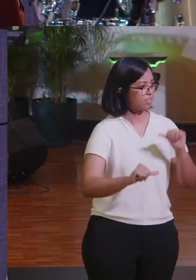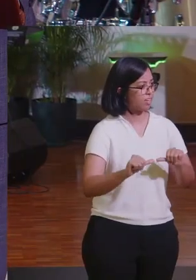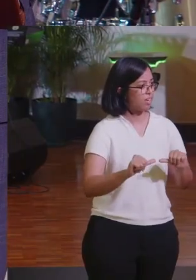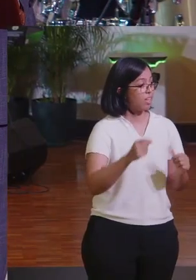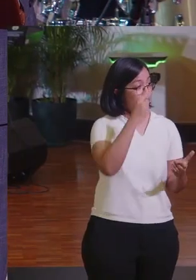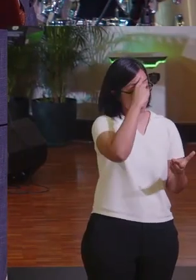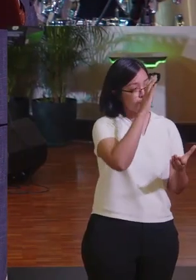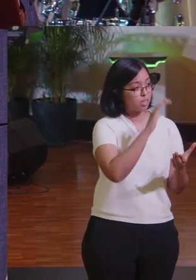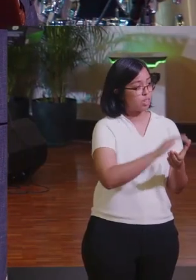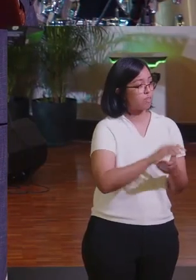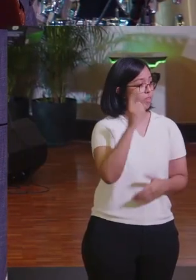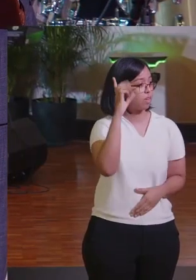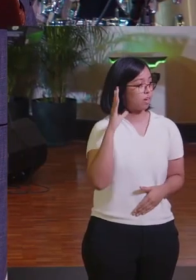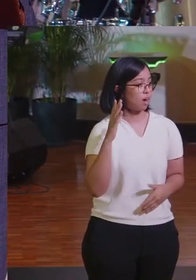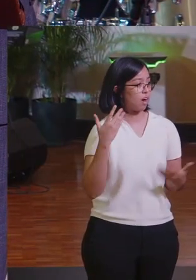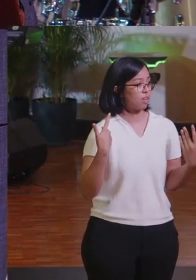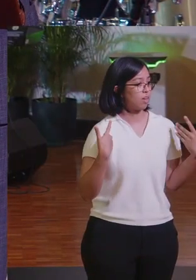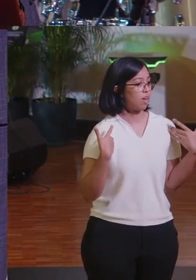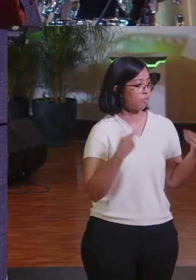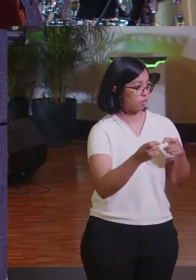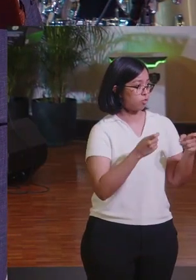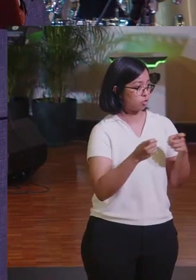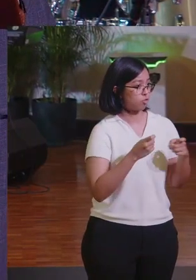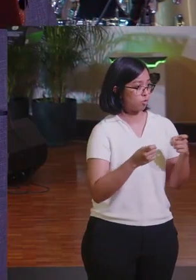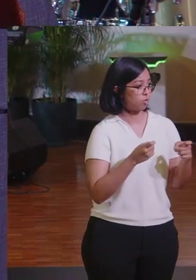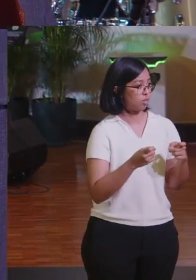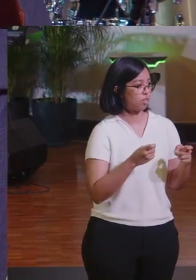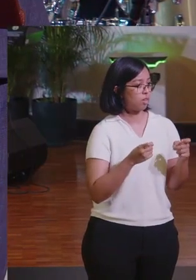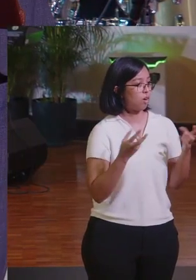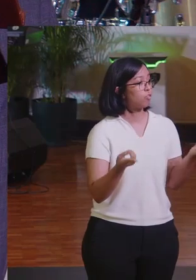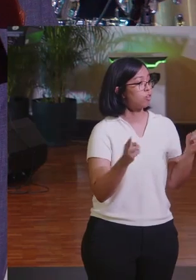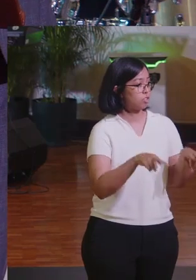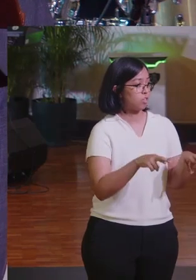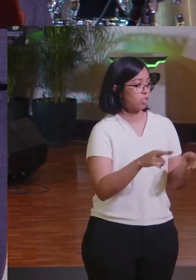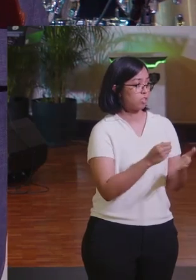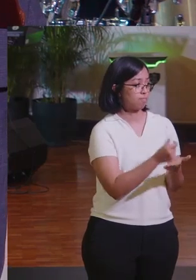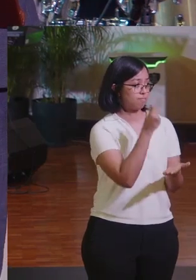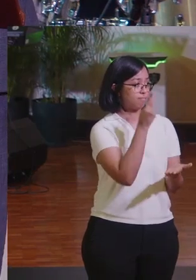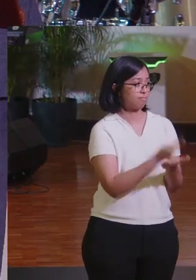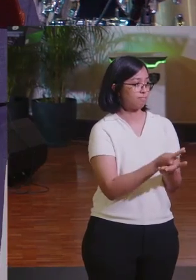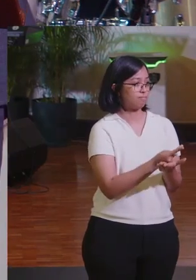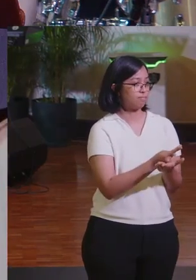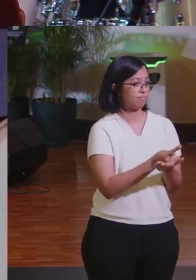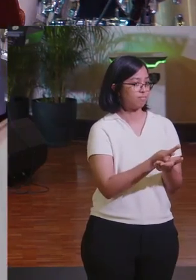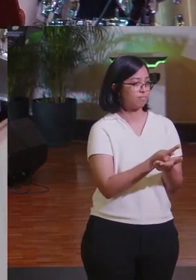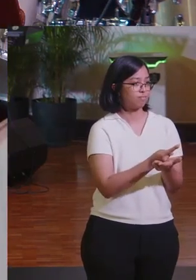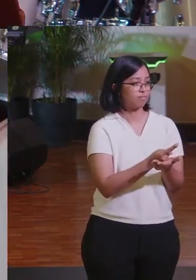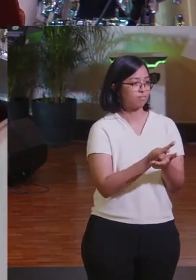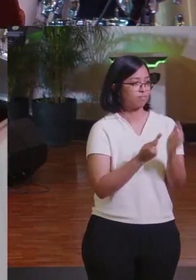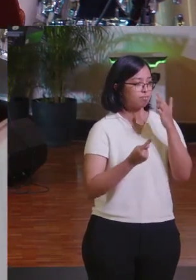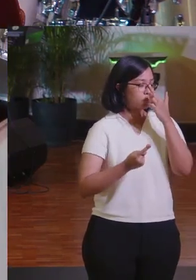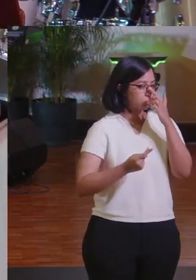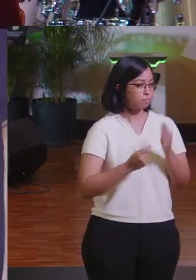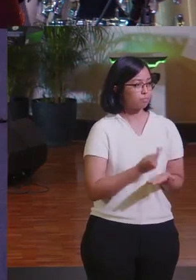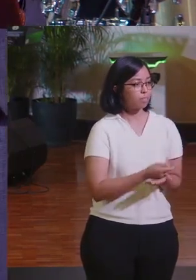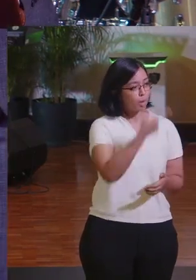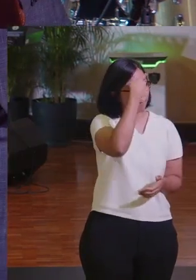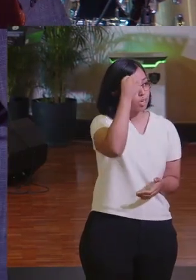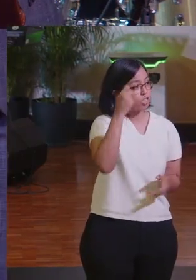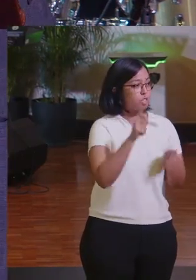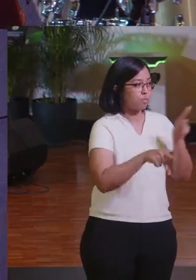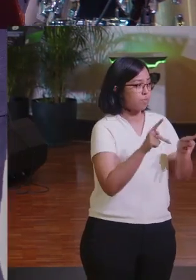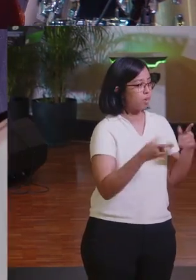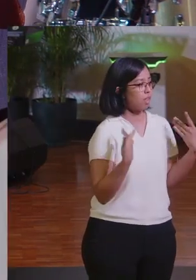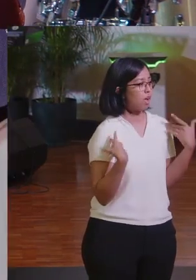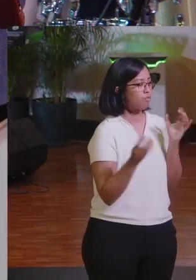ng outcome nito. Naniniwala ang mga tao noon na kapag ginagawa mo yan, since wala kang control, ang resulta niyan, Diyos lang